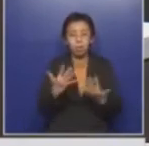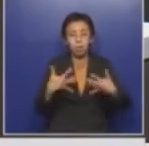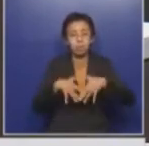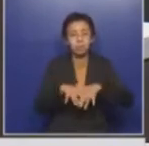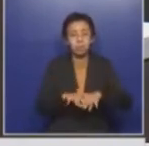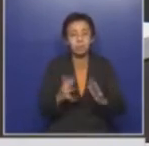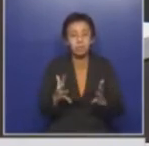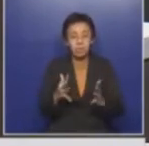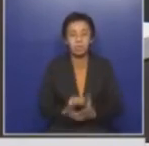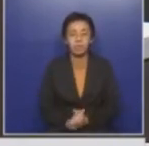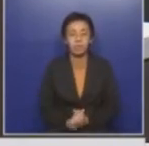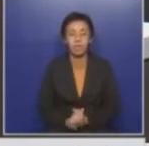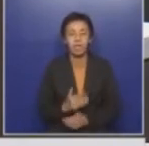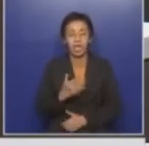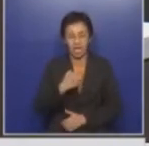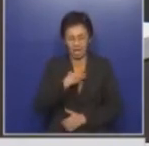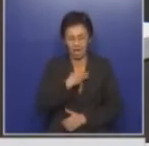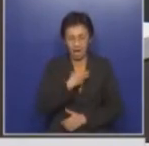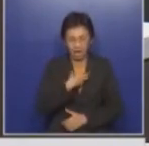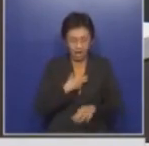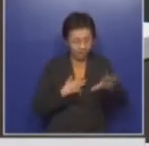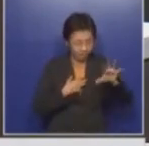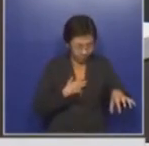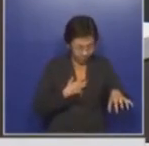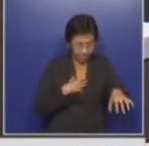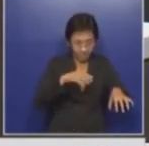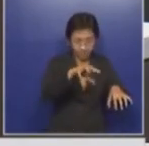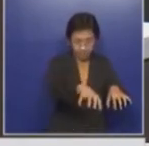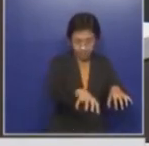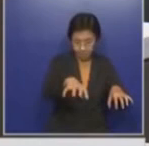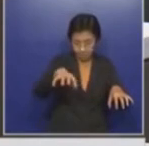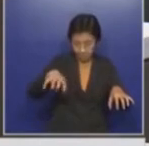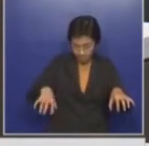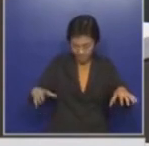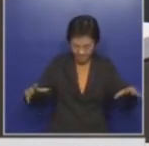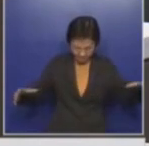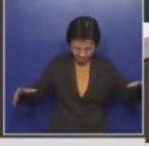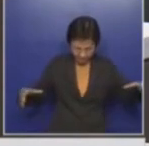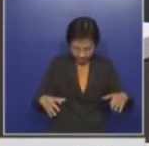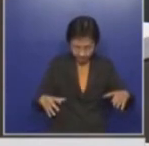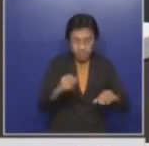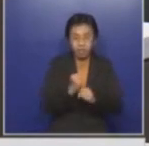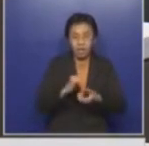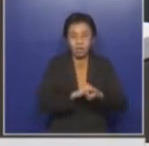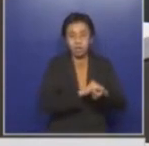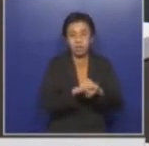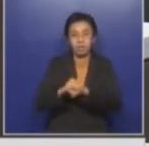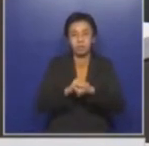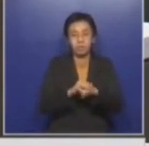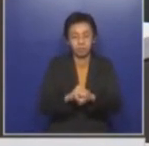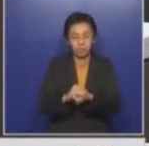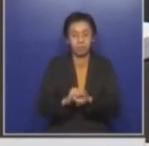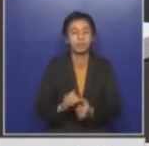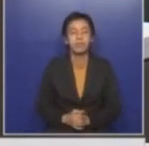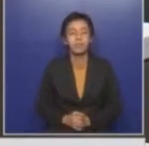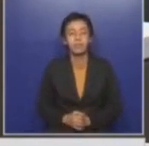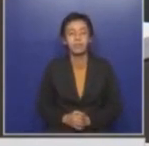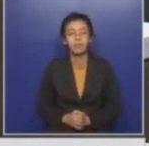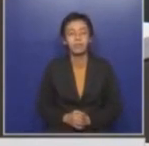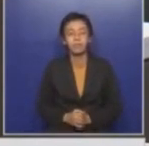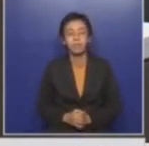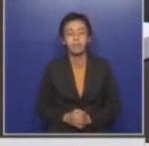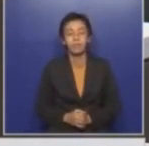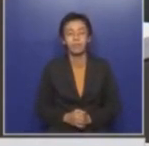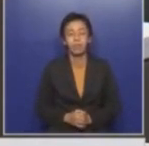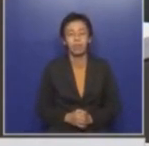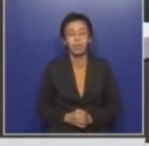ผมอยากเห็น3หน่วยงานนี้ทำเป็นทีมเดียวกันครับข้อเสนอแนะที่สำคัญก็คือว่าขอให้สำนักงบประม